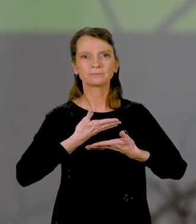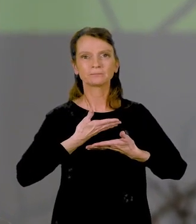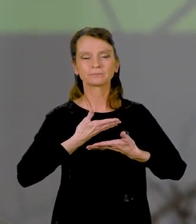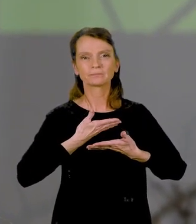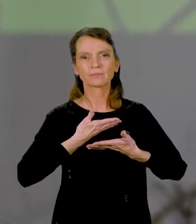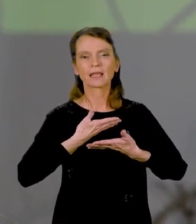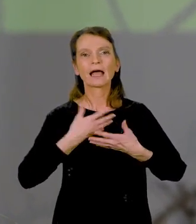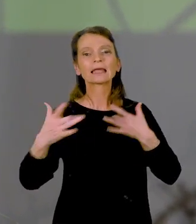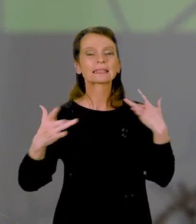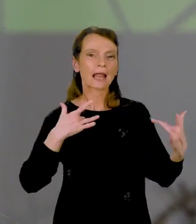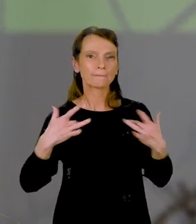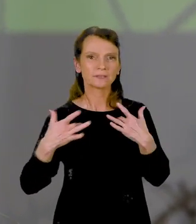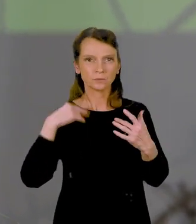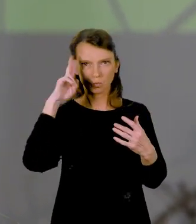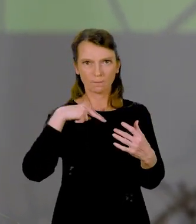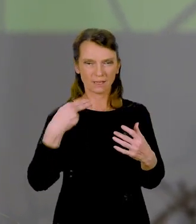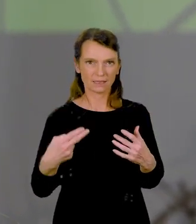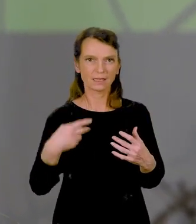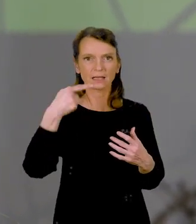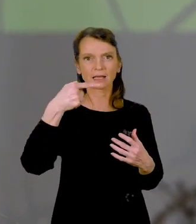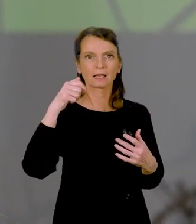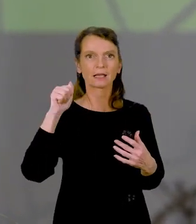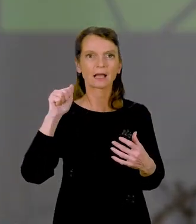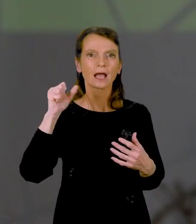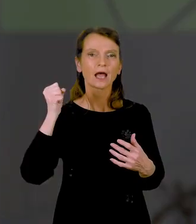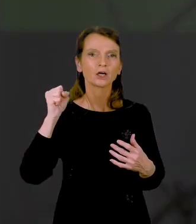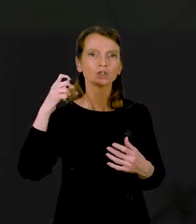dramski umetnik Gašper Jarni.